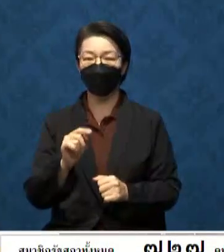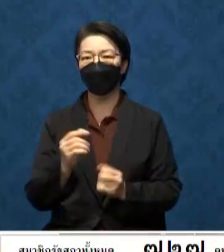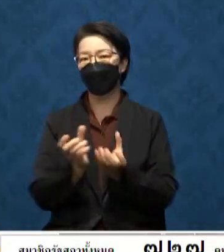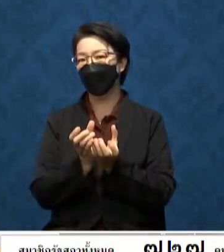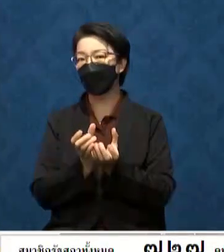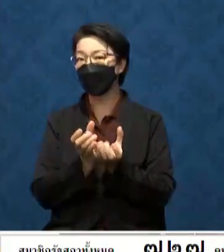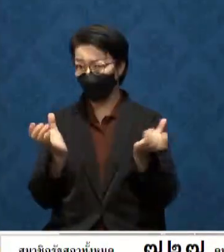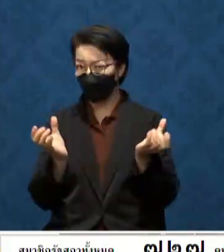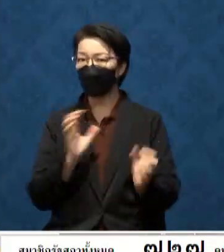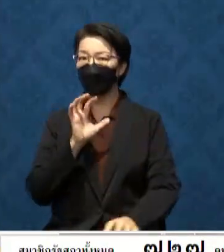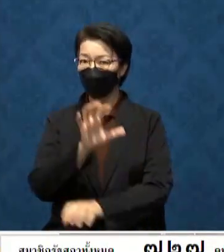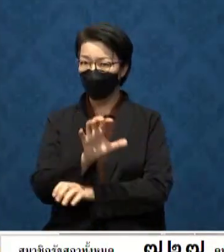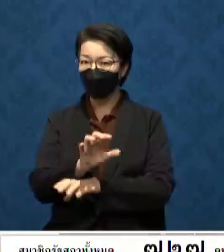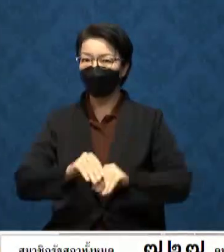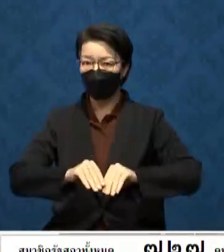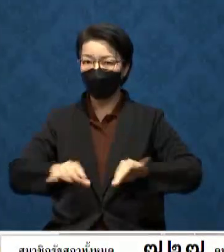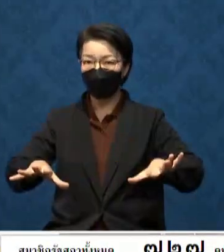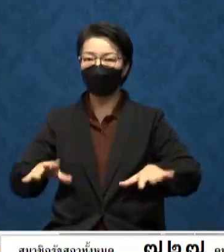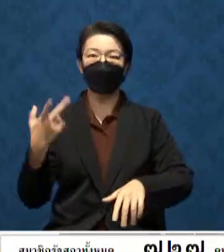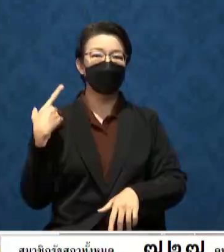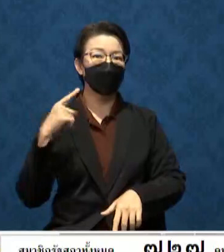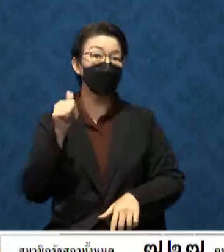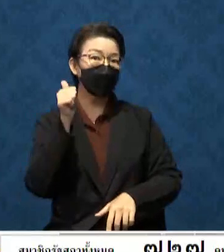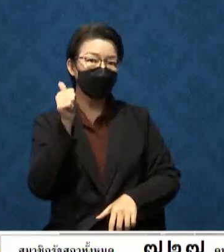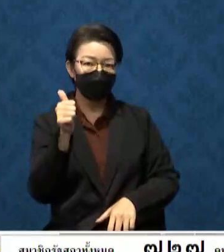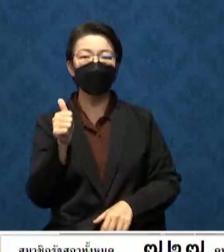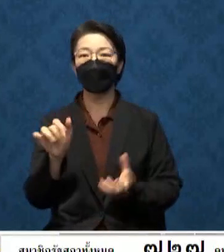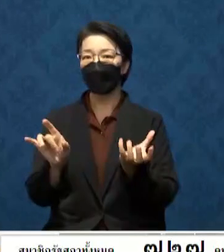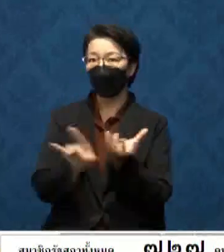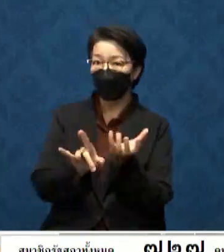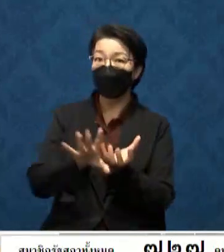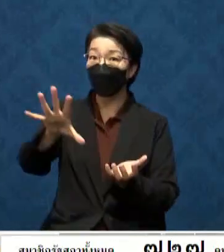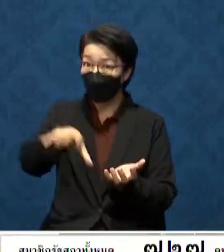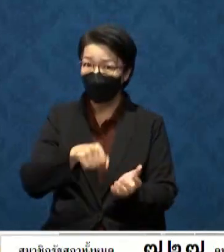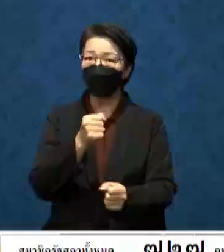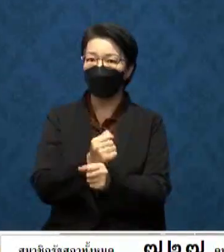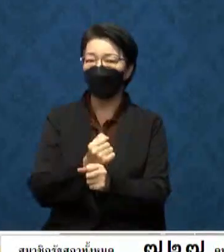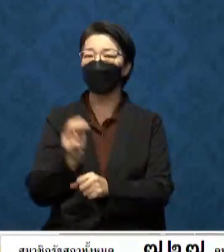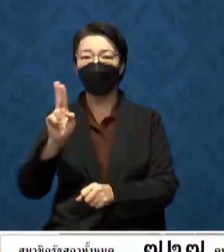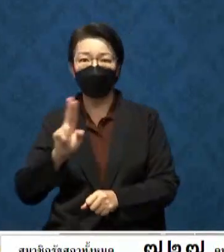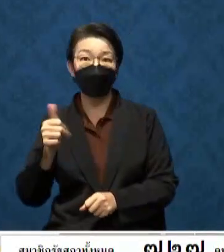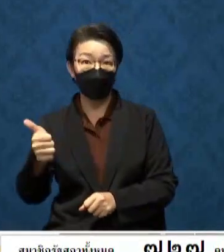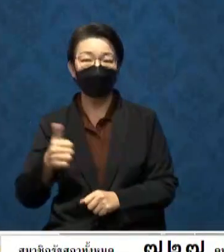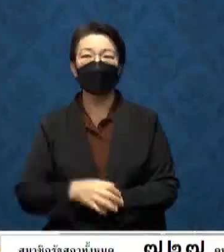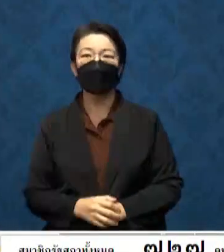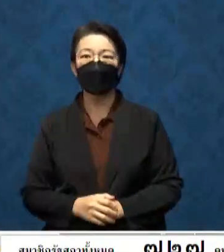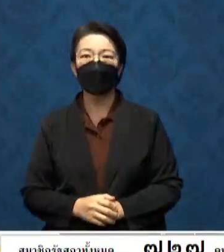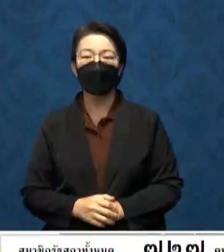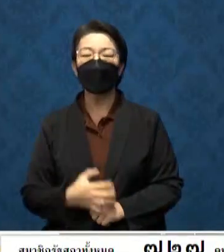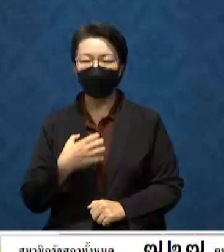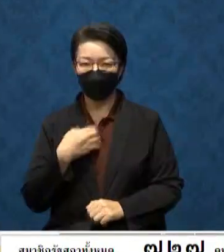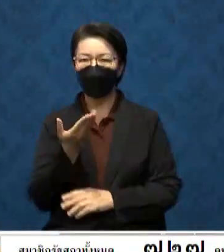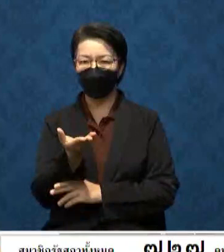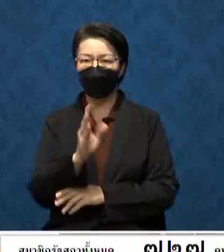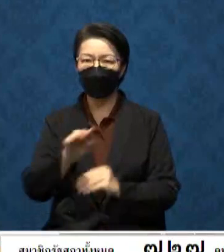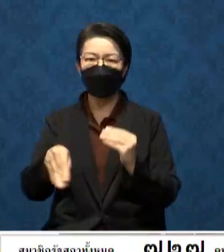เป็นประโยชน์แล้วก็ทำให้เห็นถึงประสิทธิภาพในการที่จะนำกฎหมายไปใช้ผมจึงขอเพิ่ม